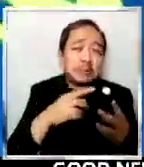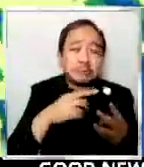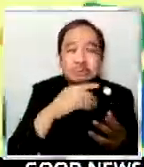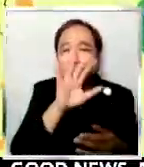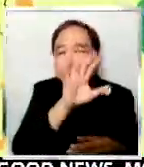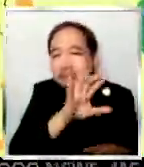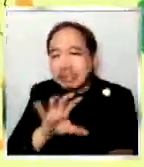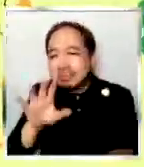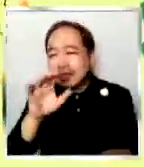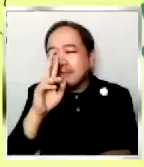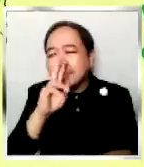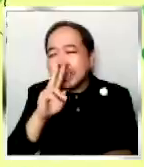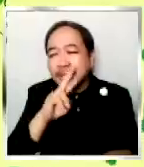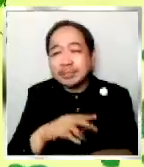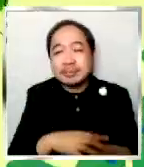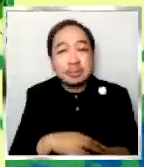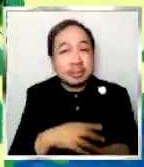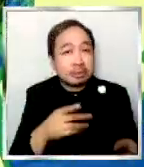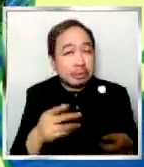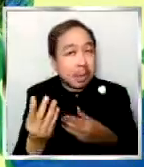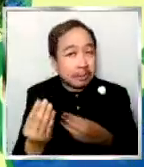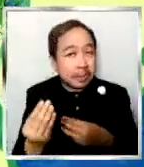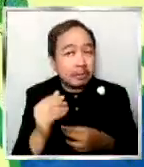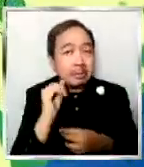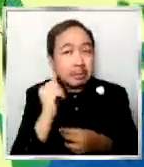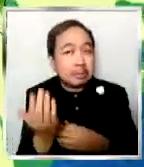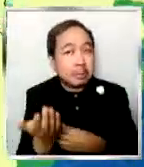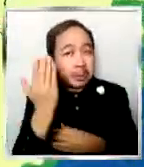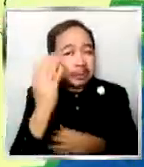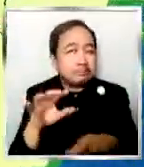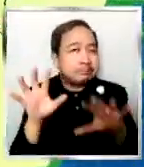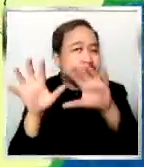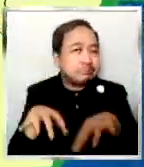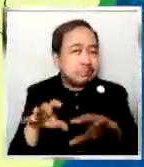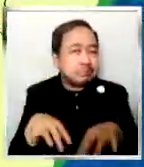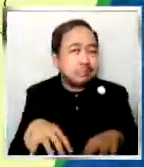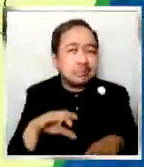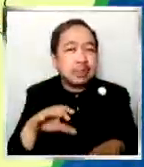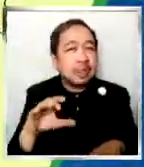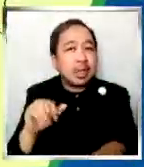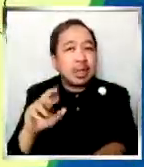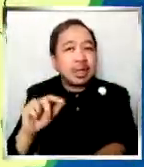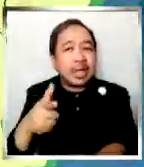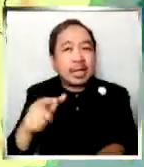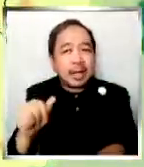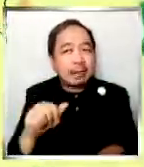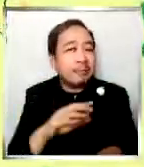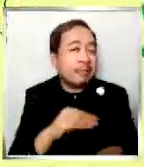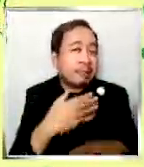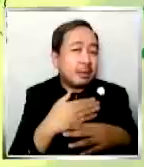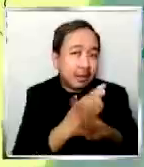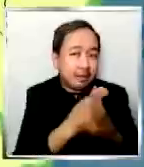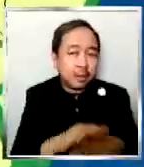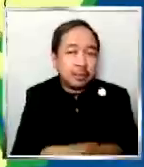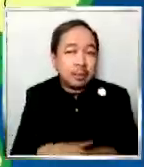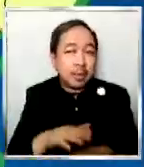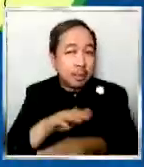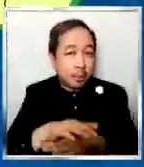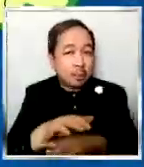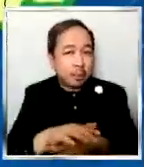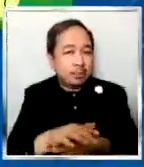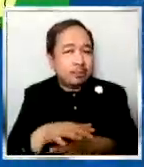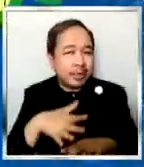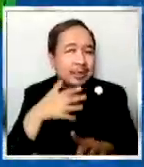sa datos ng Metro Weather, umaga pa lang bukas, maulan na sa Caraga at Davao Region. Sa hapon, uulanin din